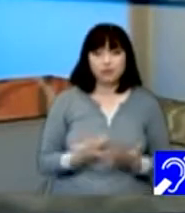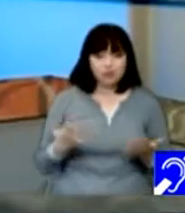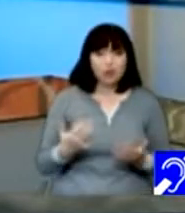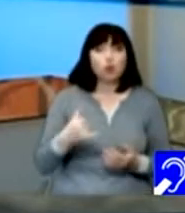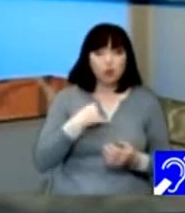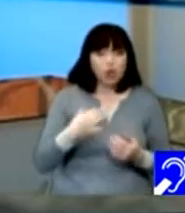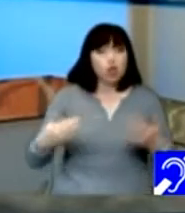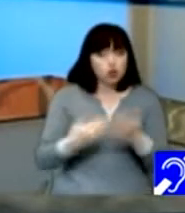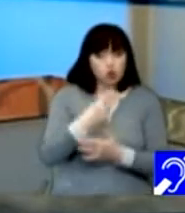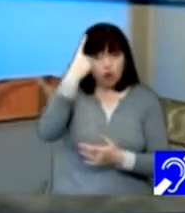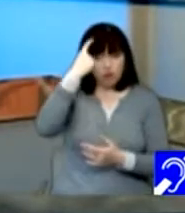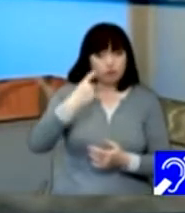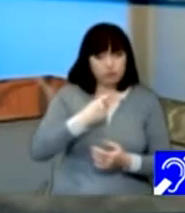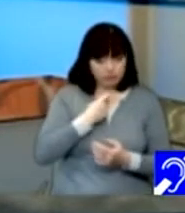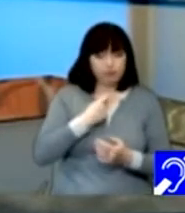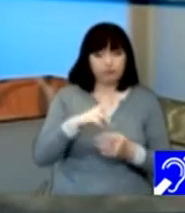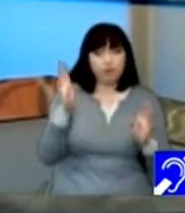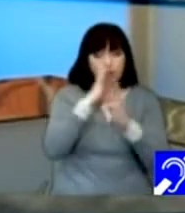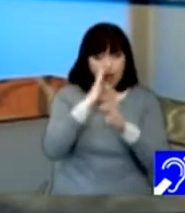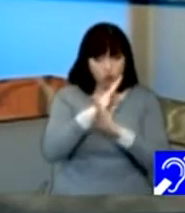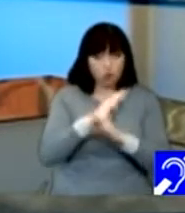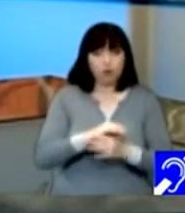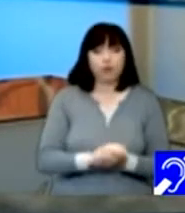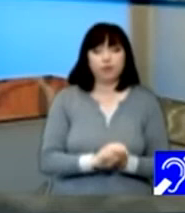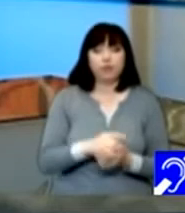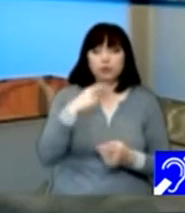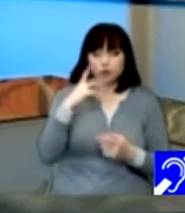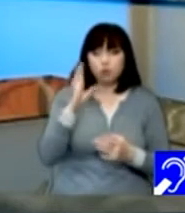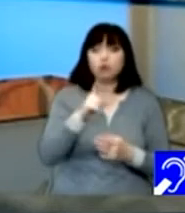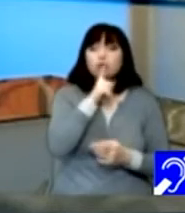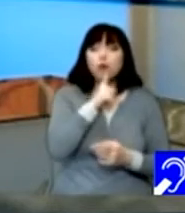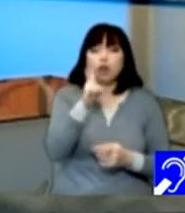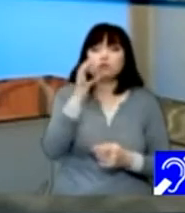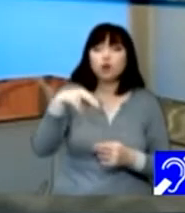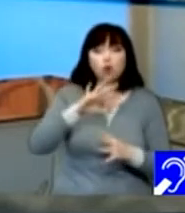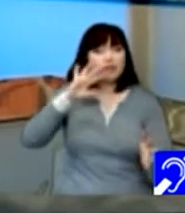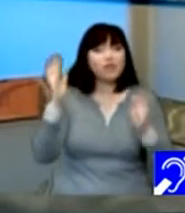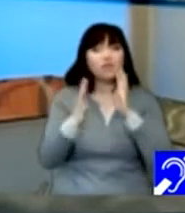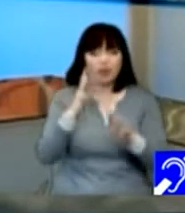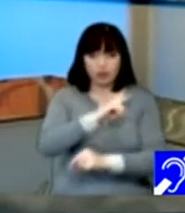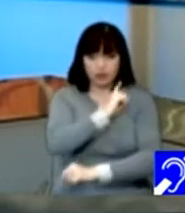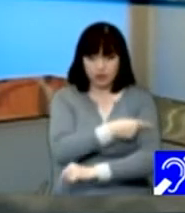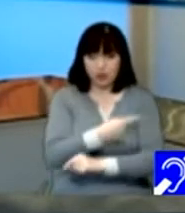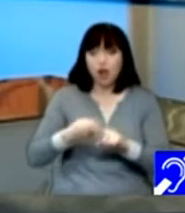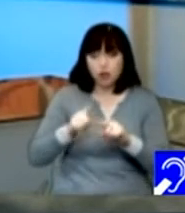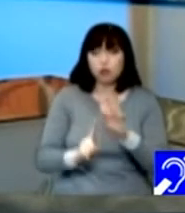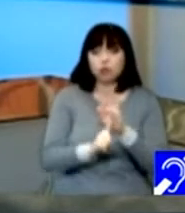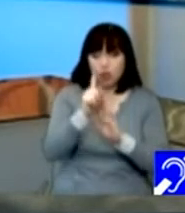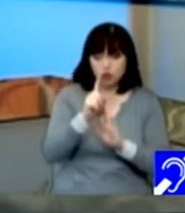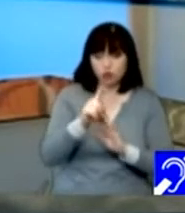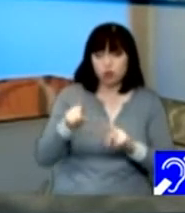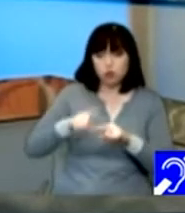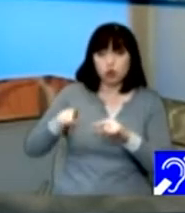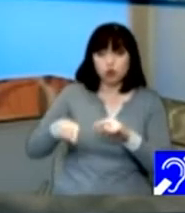Avem o nouă avertizare meteo. Serviciul hidrometeorologic de stat a emis cod portocaliu de vânt puternic, care urmează să intre în vigoare în câteva